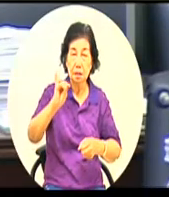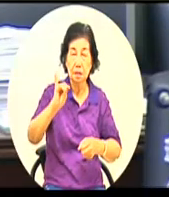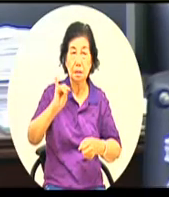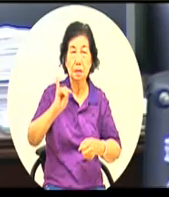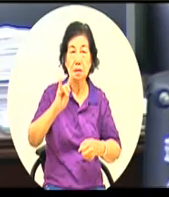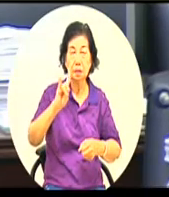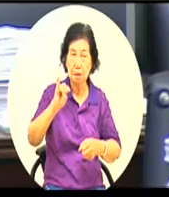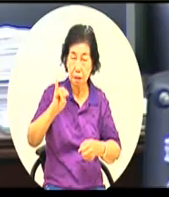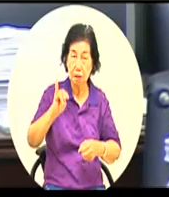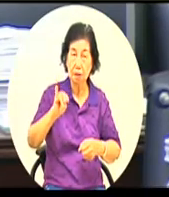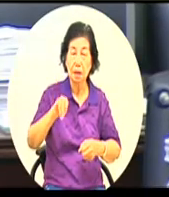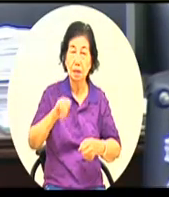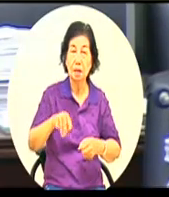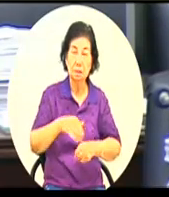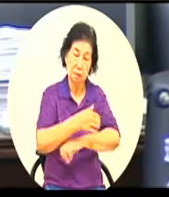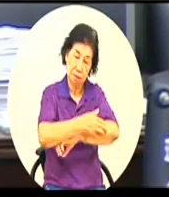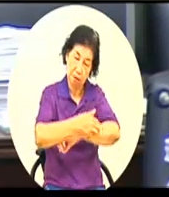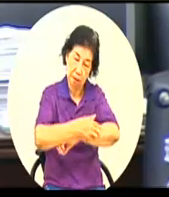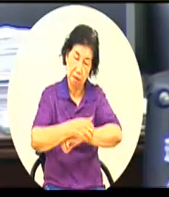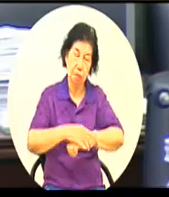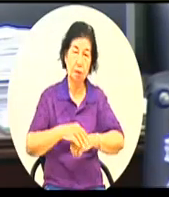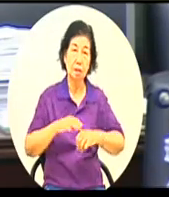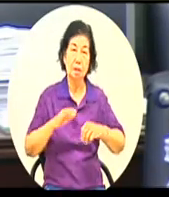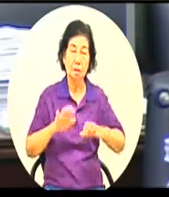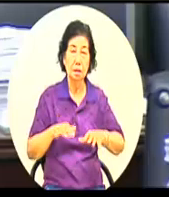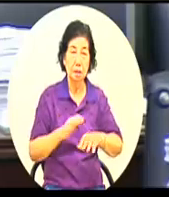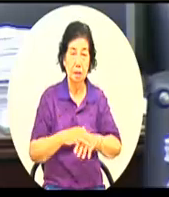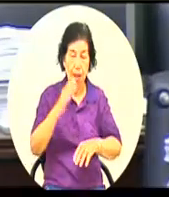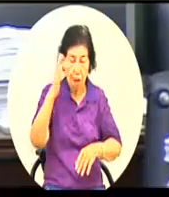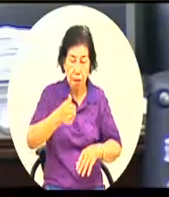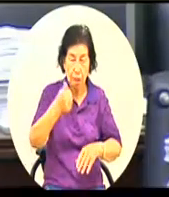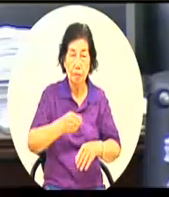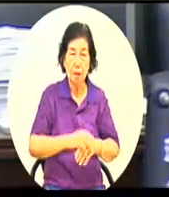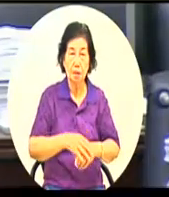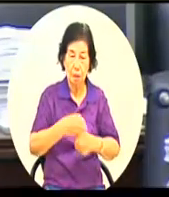啊，我若做我头家咧，叫我拜六礼拜，我会加班。